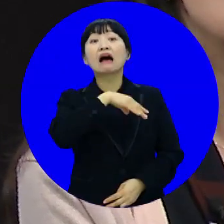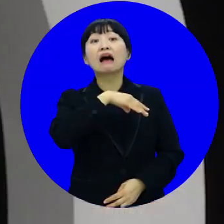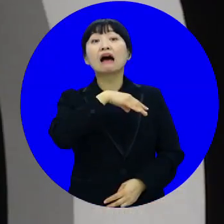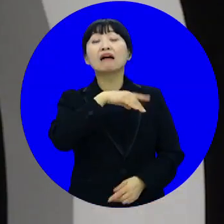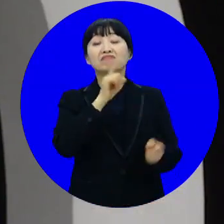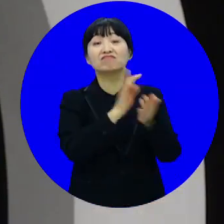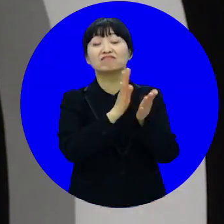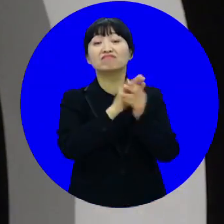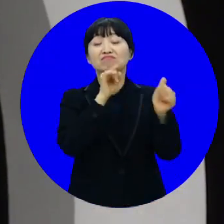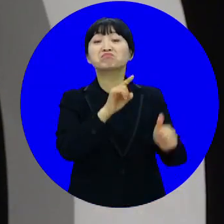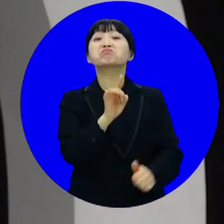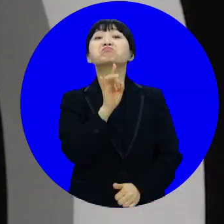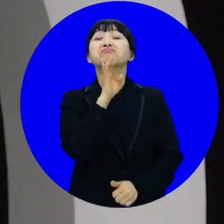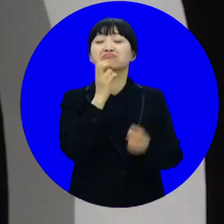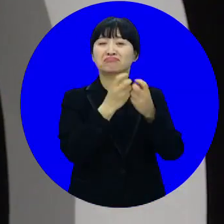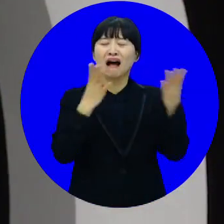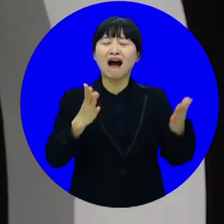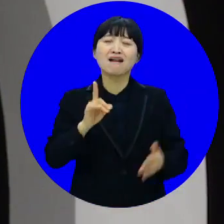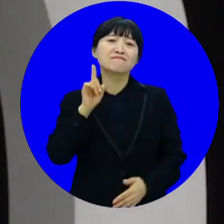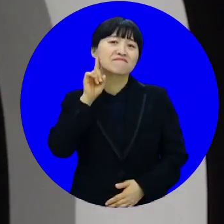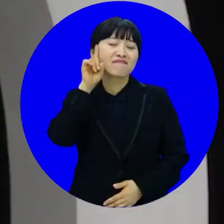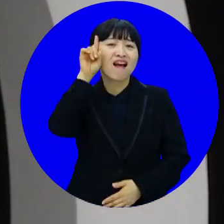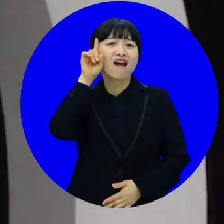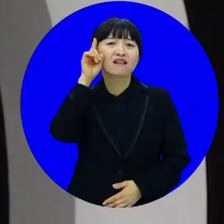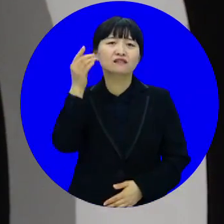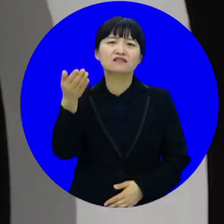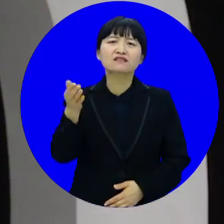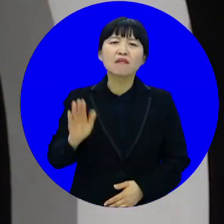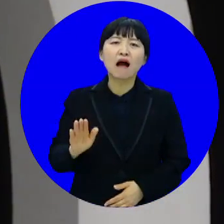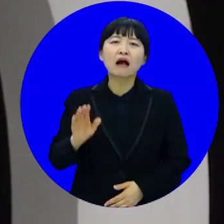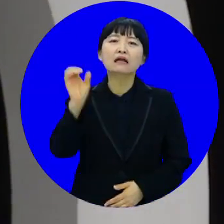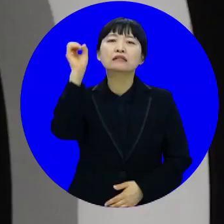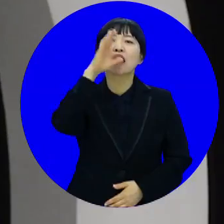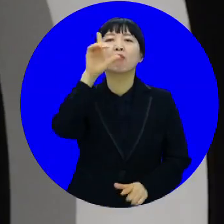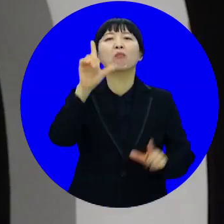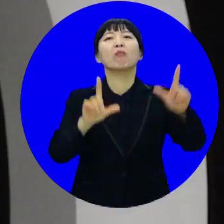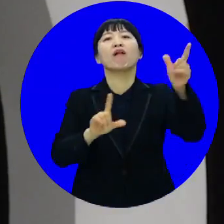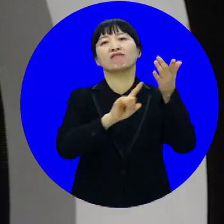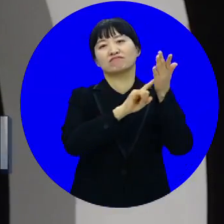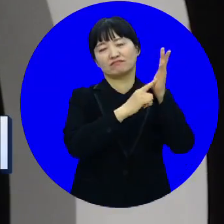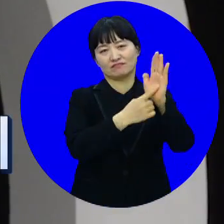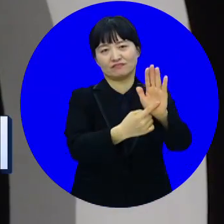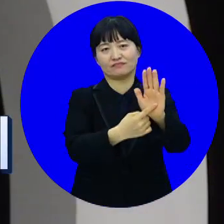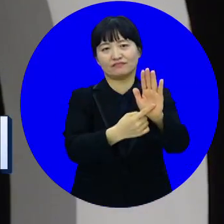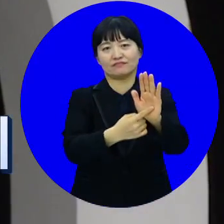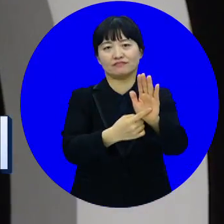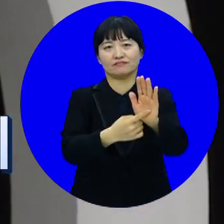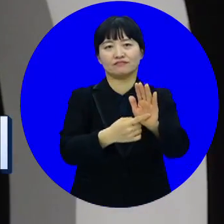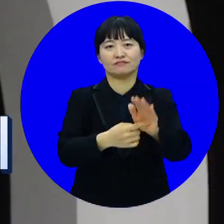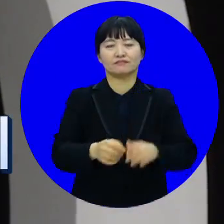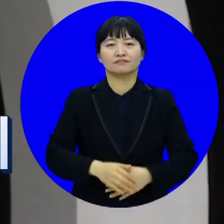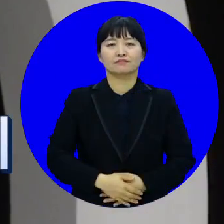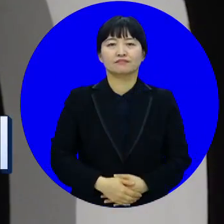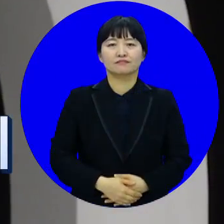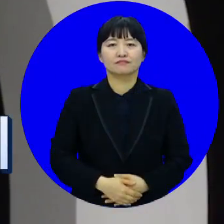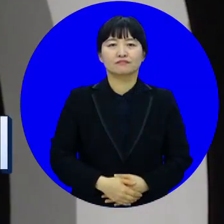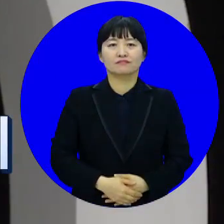면접 교섭을 하라고 하니까 그냥 어쩔 수 없이 짜증이 있지만 그냥 하시는 모습처럼